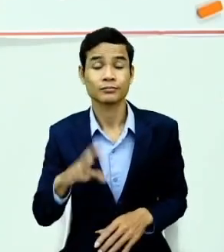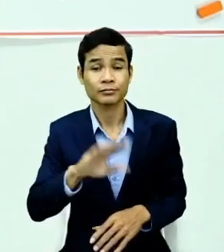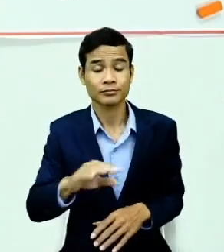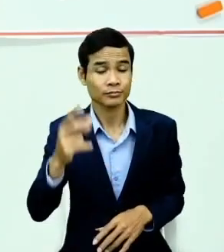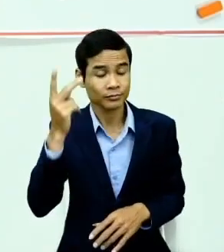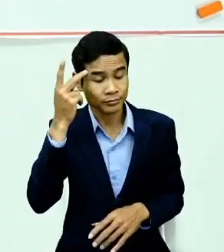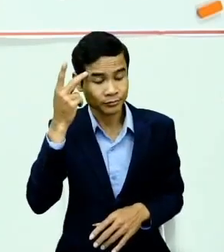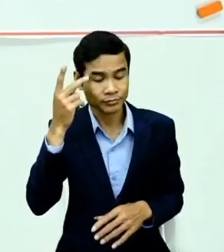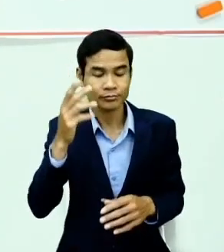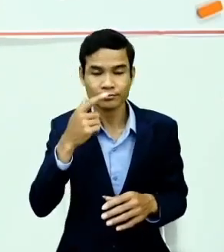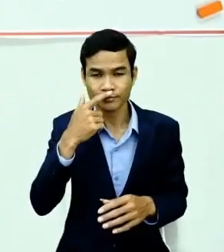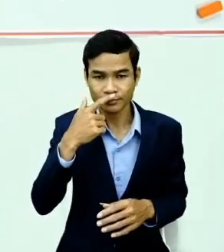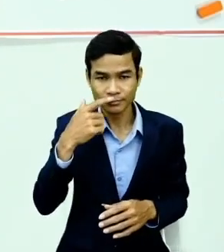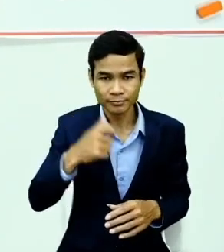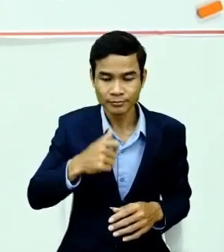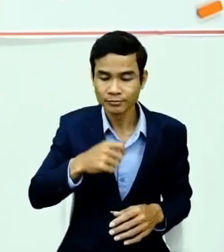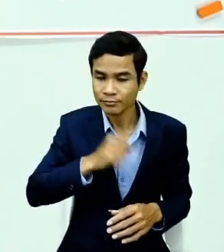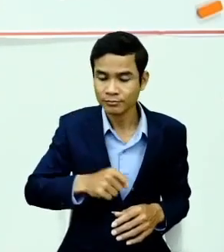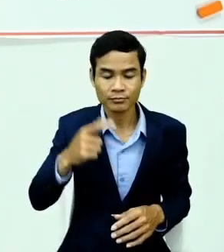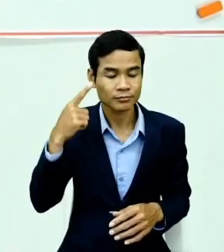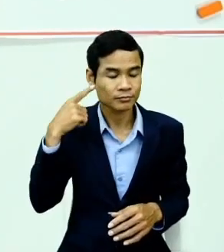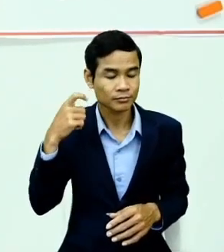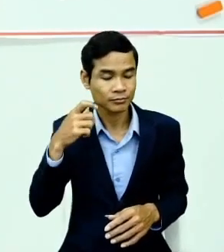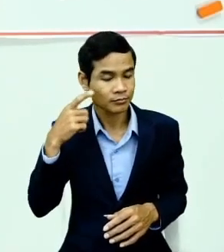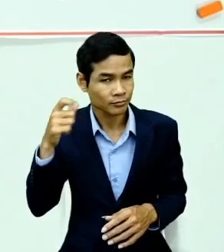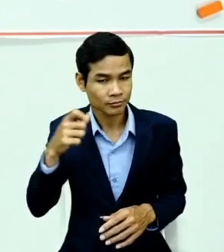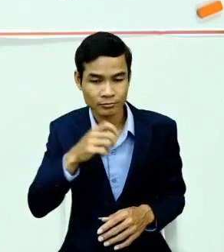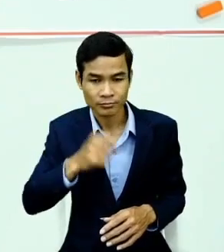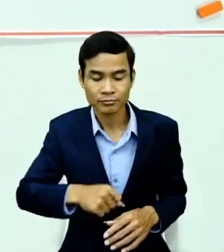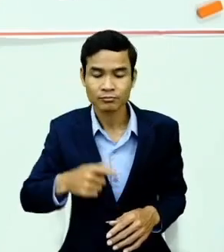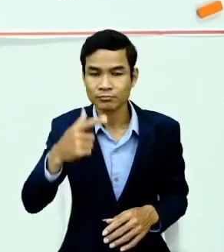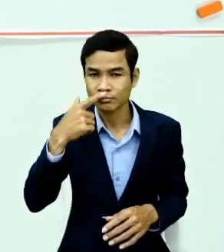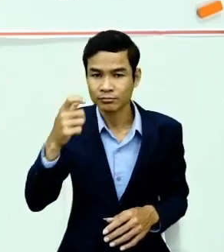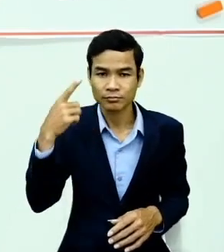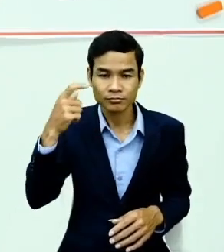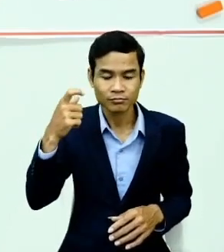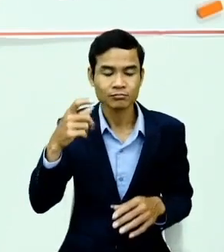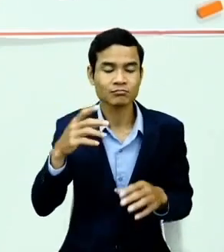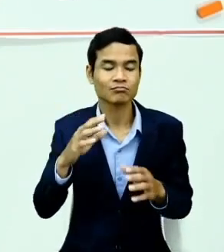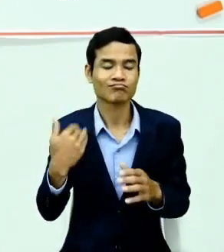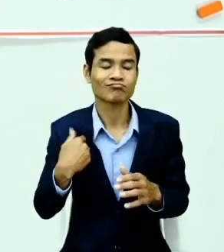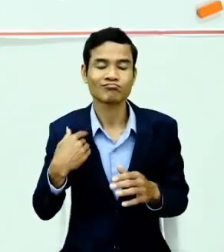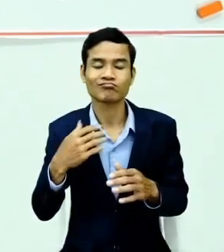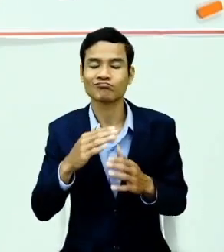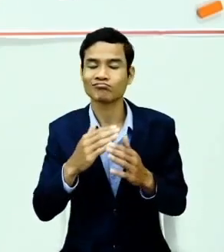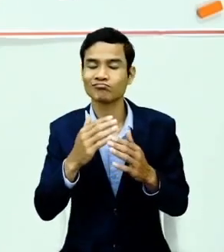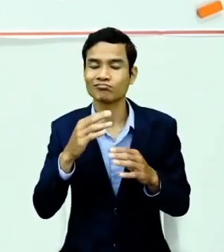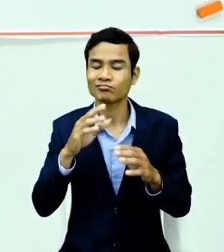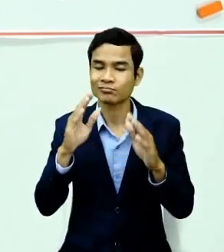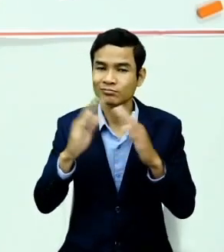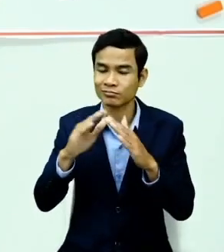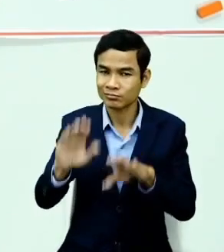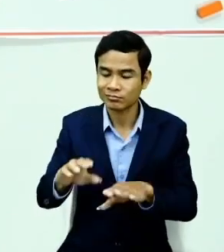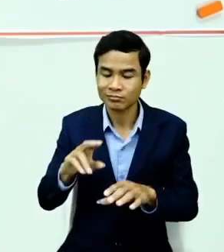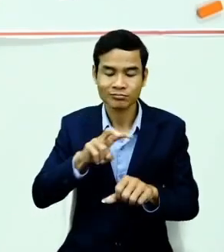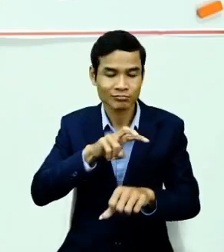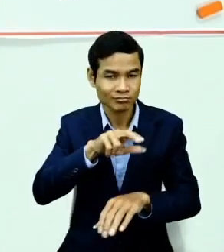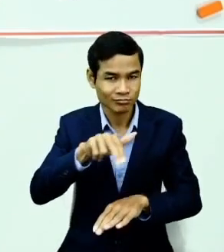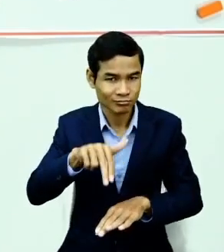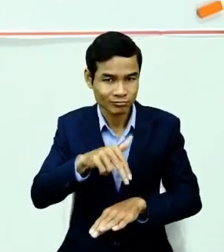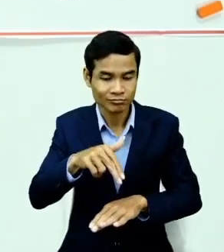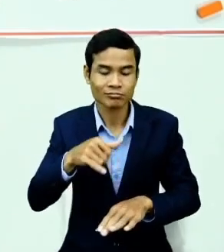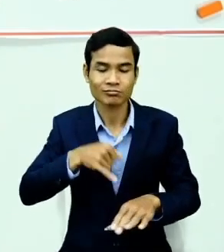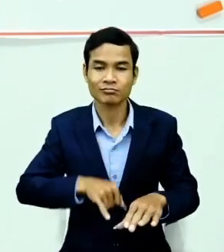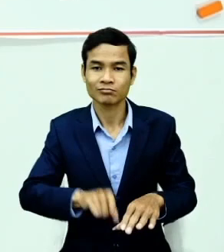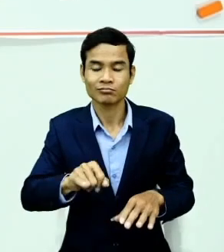mơ tăng pi lục ta lục giấy chà chị đồng chị tá là con chà con mơ con miên tôn lịch tì nập tía cứ mơ thái toàn chài